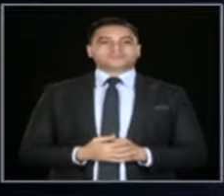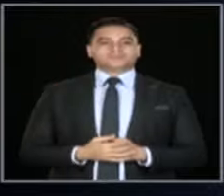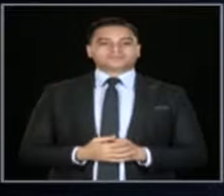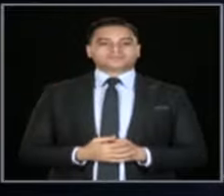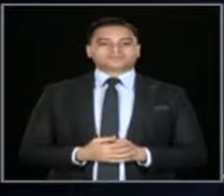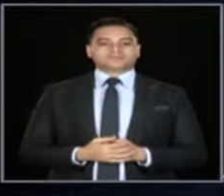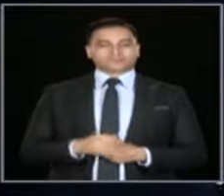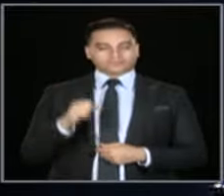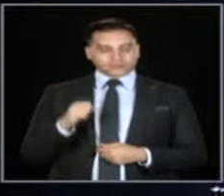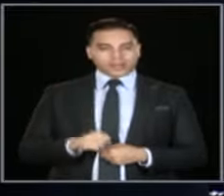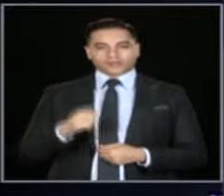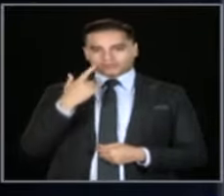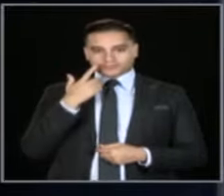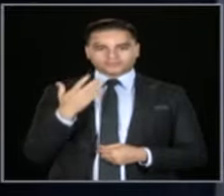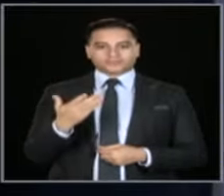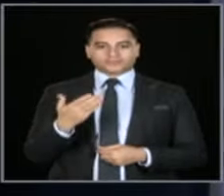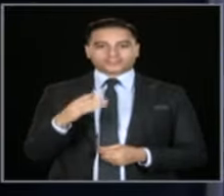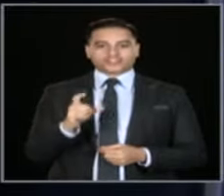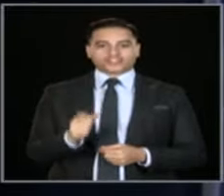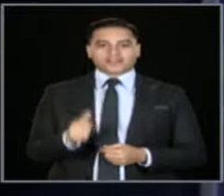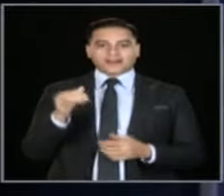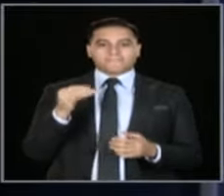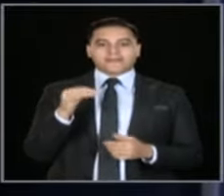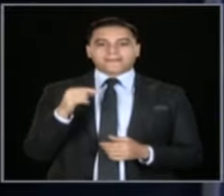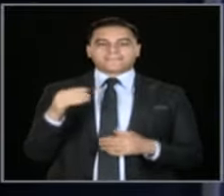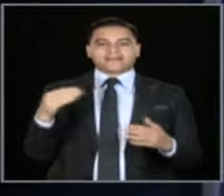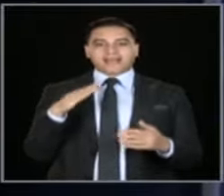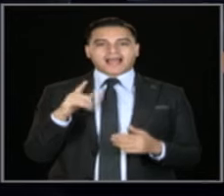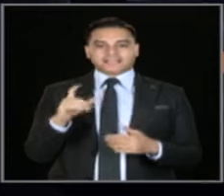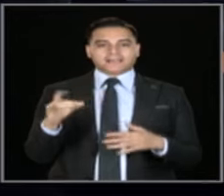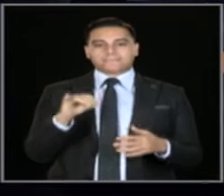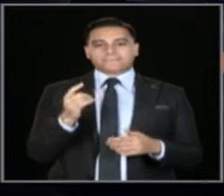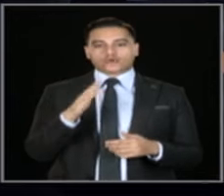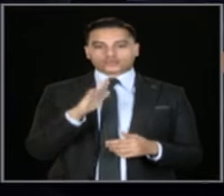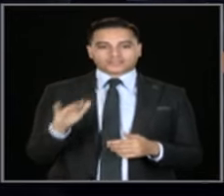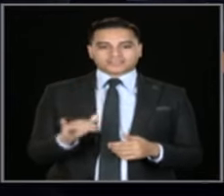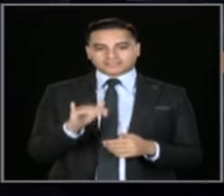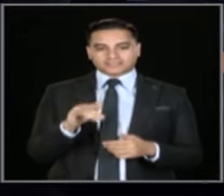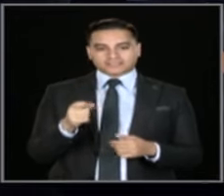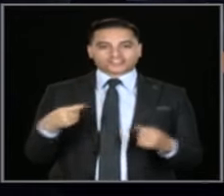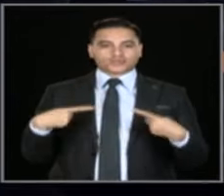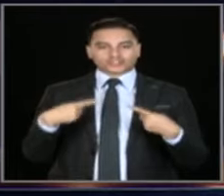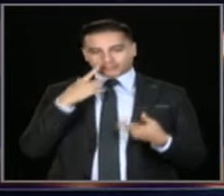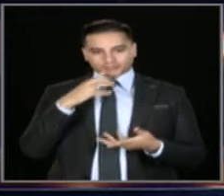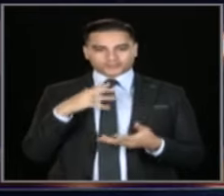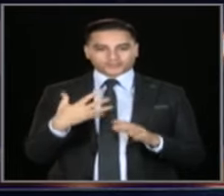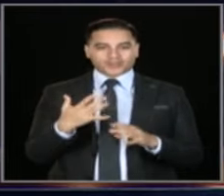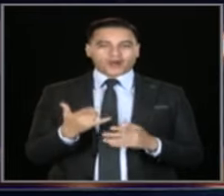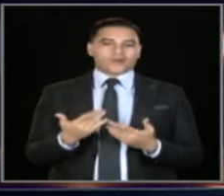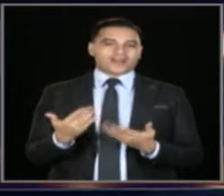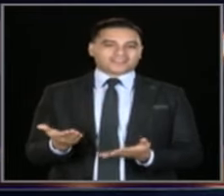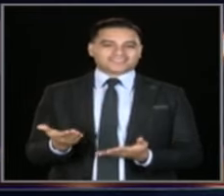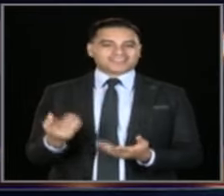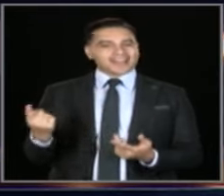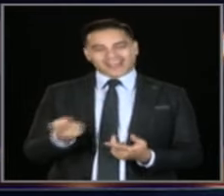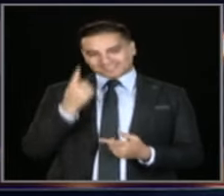أيوة جنى محمد حسن مرسي، أختك جابت سويتش. عايش عايش. هدية لأخوها. يجيب اللي